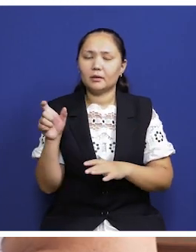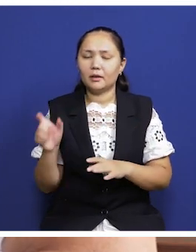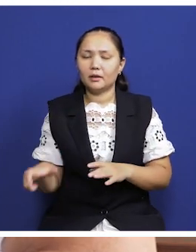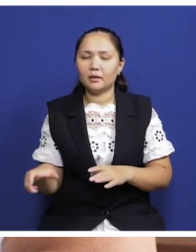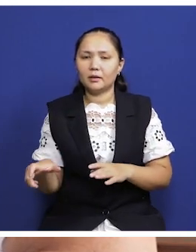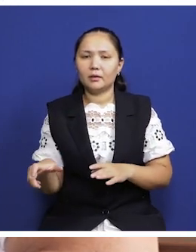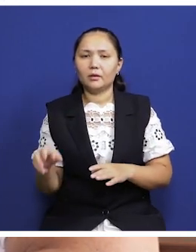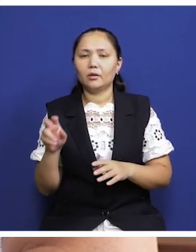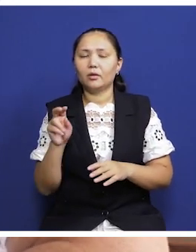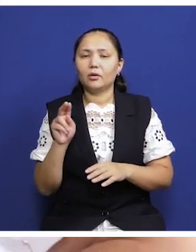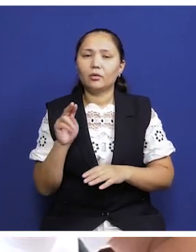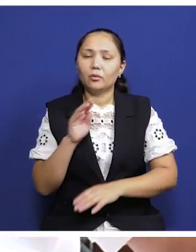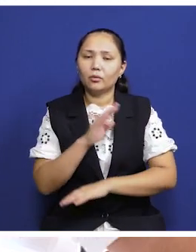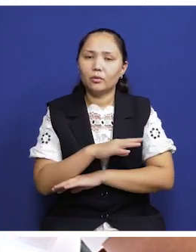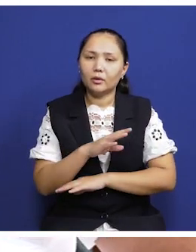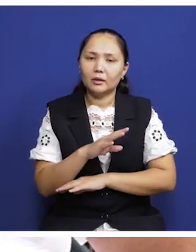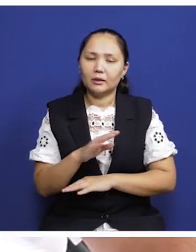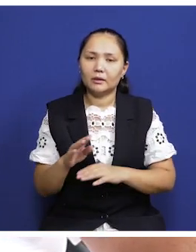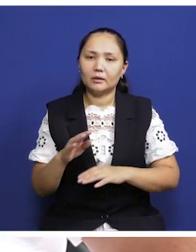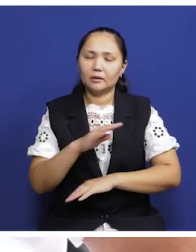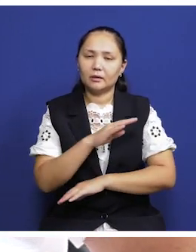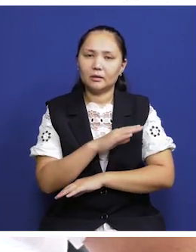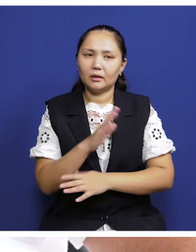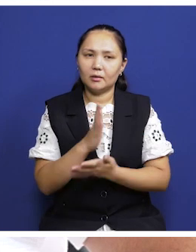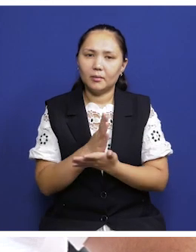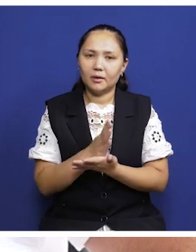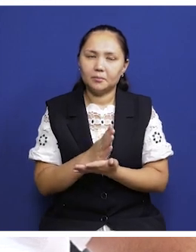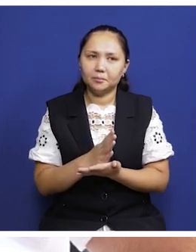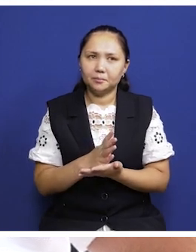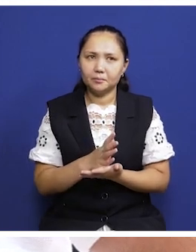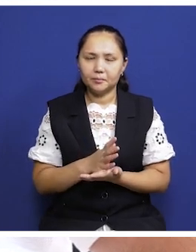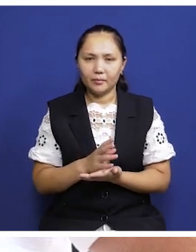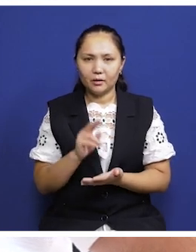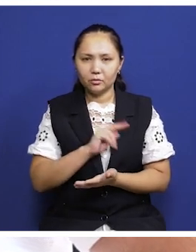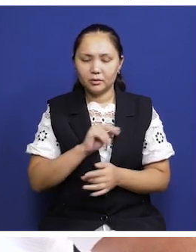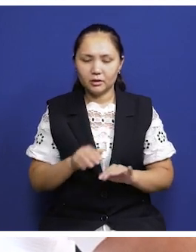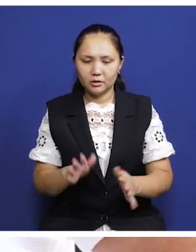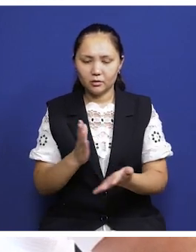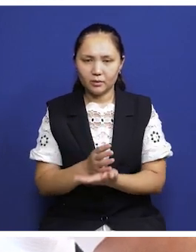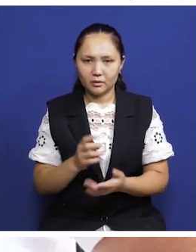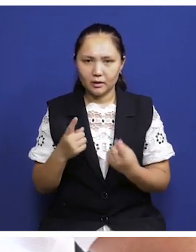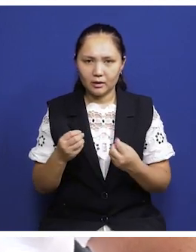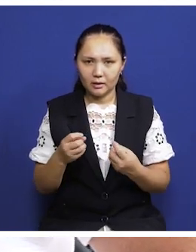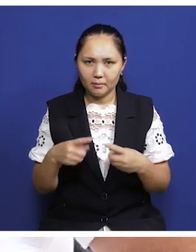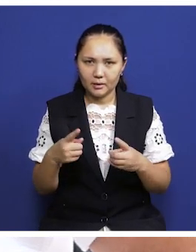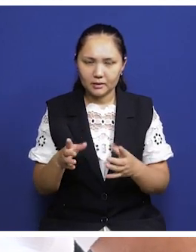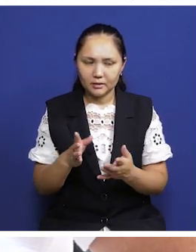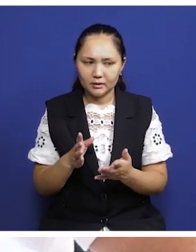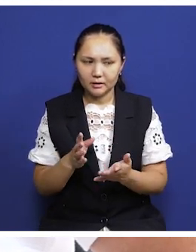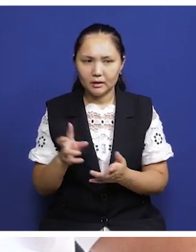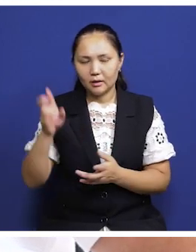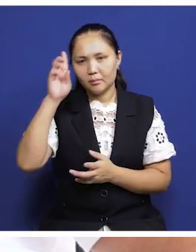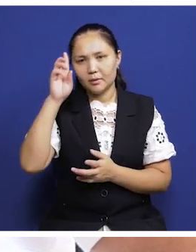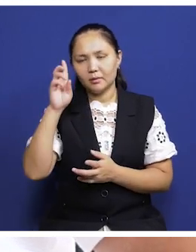бар осы орталықта, сол жерде жаңағы келіп қызметтерін атқарып жатыр. Ал басқа енді ол білім